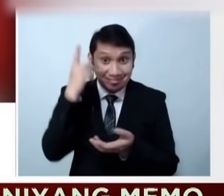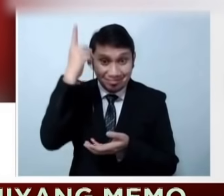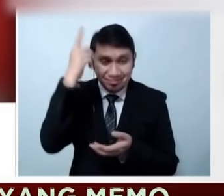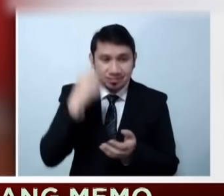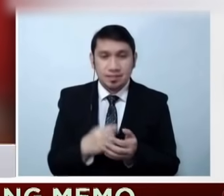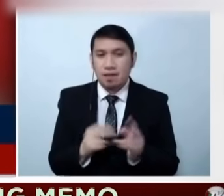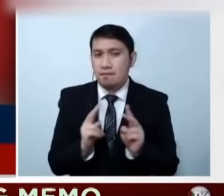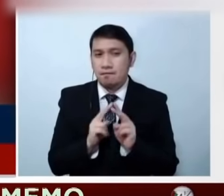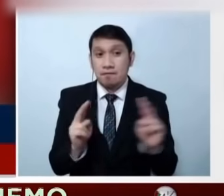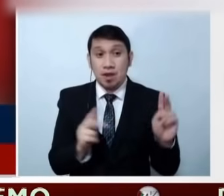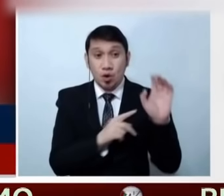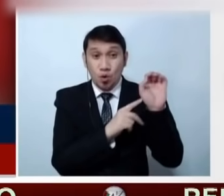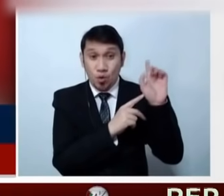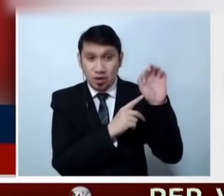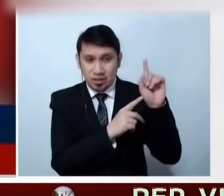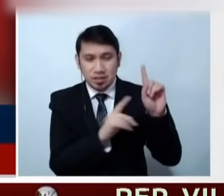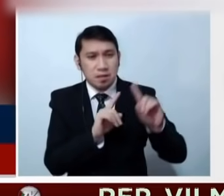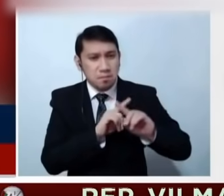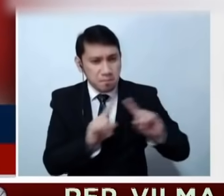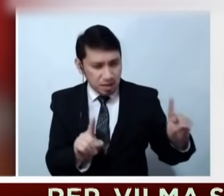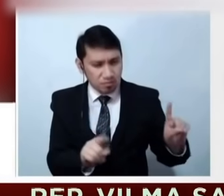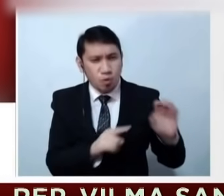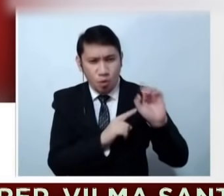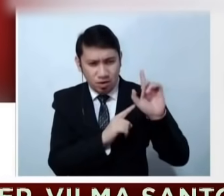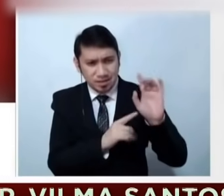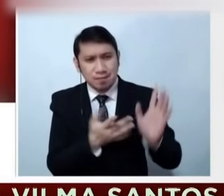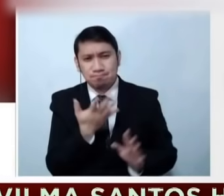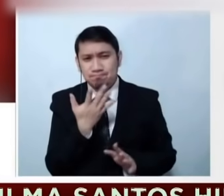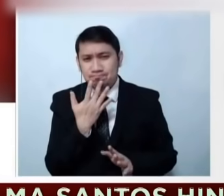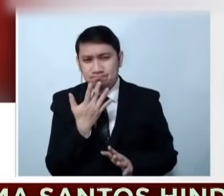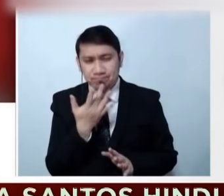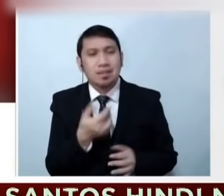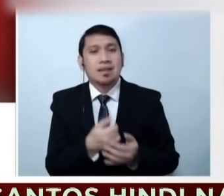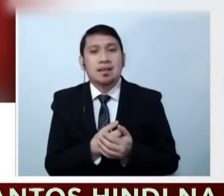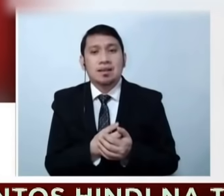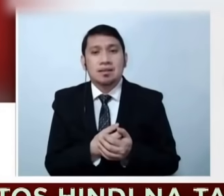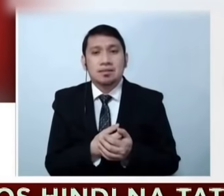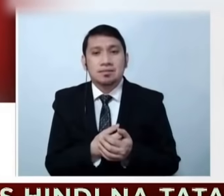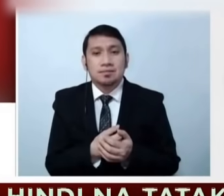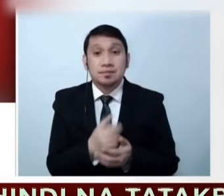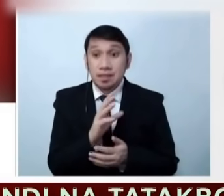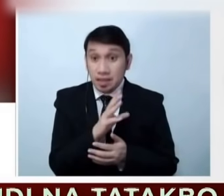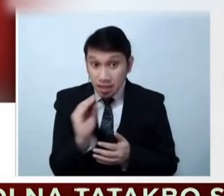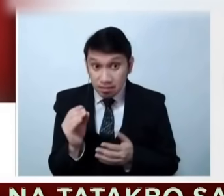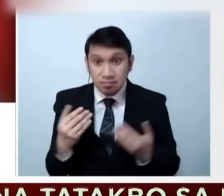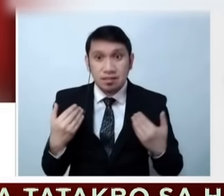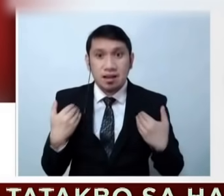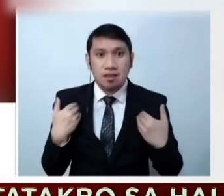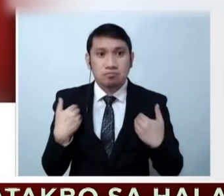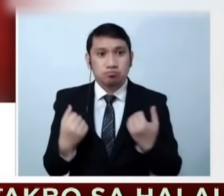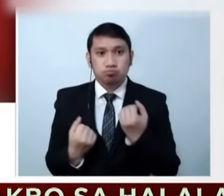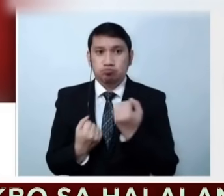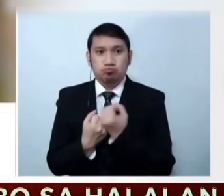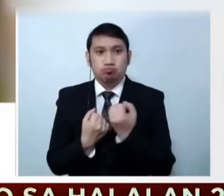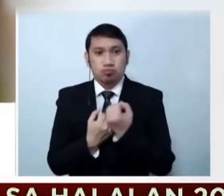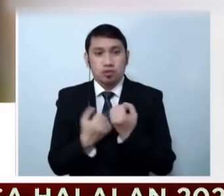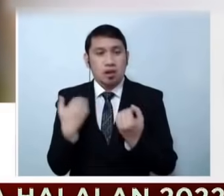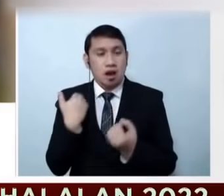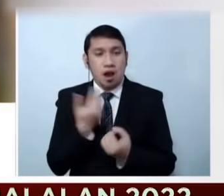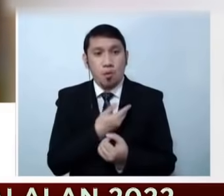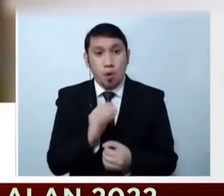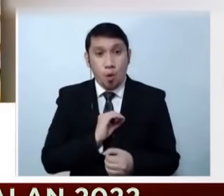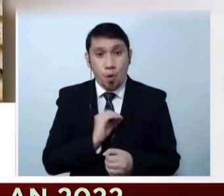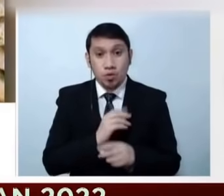authentic, traditional yung lasa. And kasama na rin yung ano, dahil nga sinusuportahan natin yung lokal.